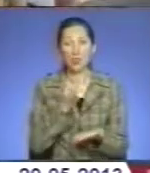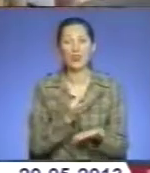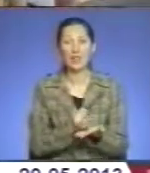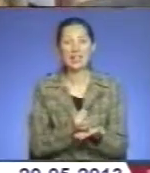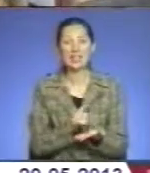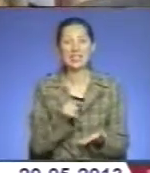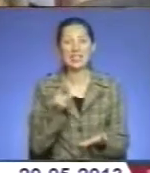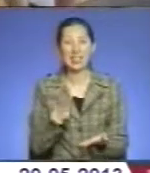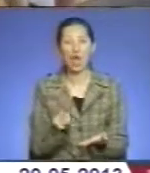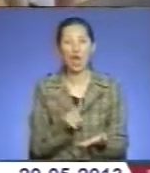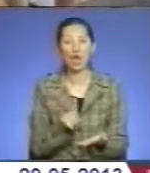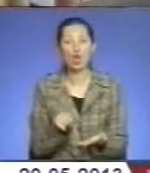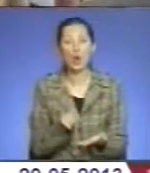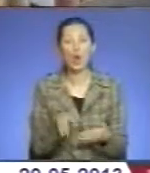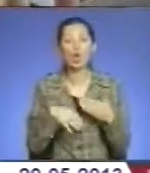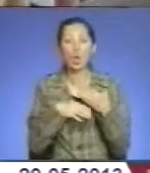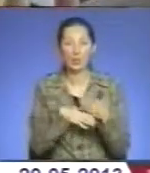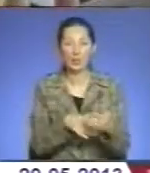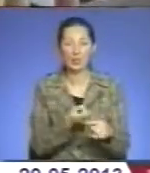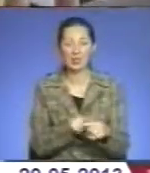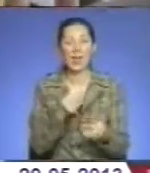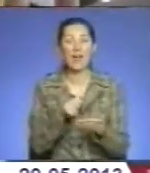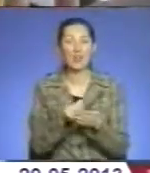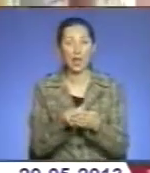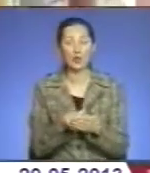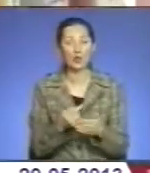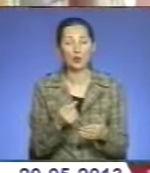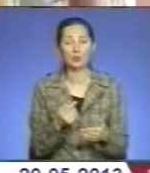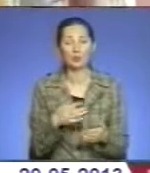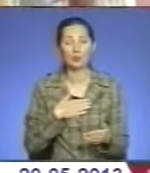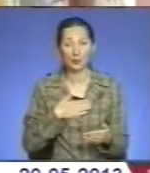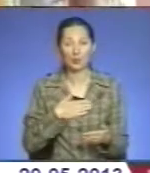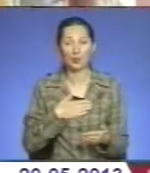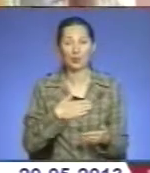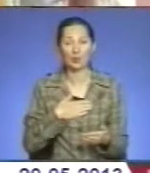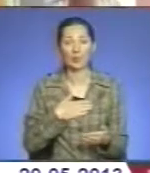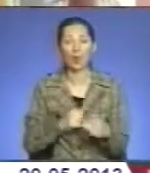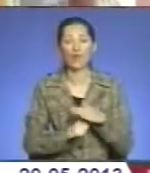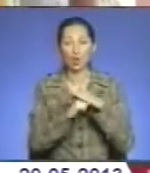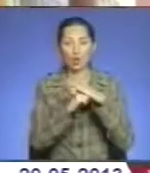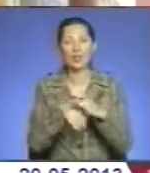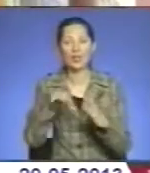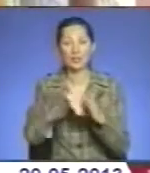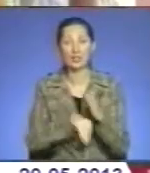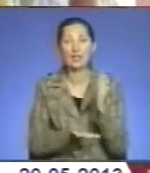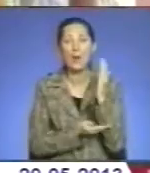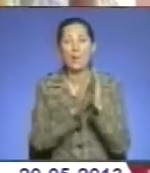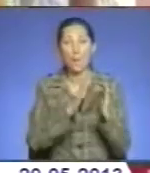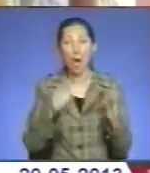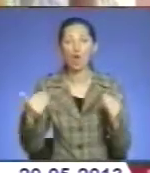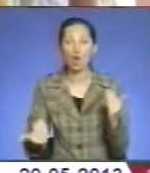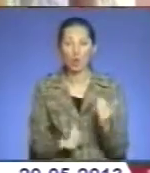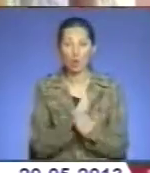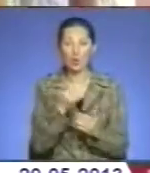відповідальність за те, щоб допомогти це фінансами, перш за все. Ми весною заклали парк, оновили його, а зараз